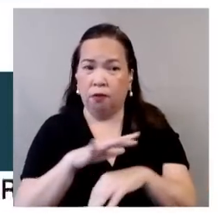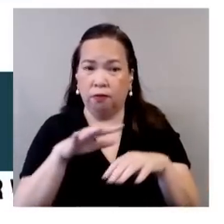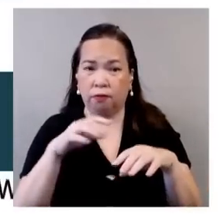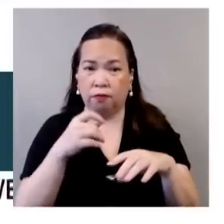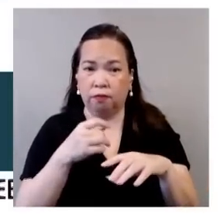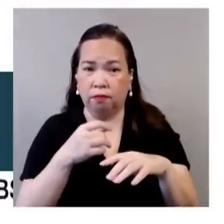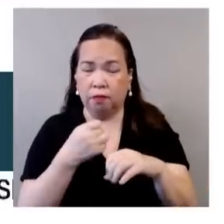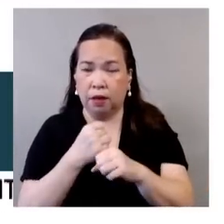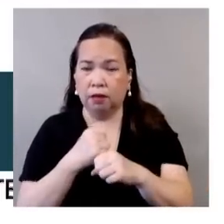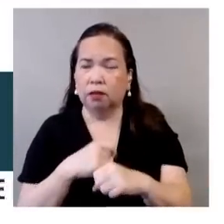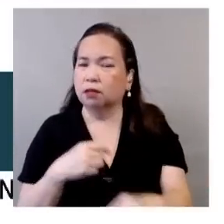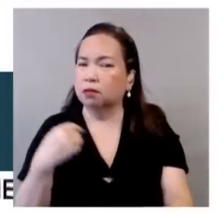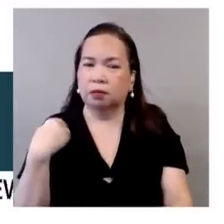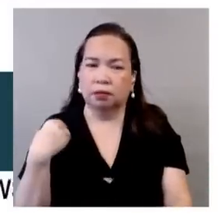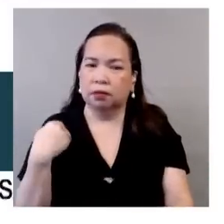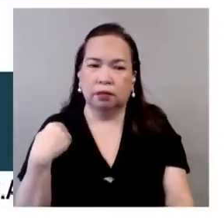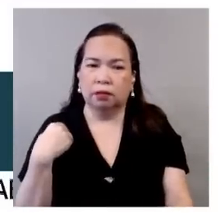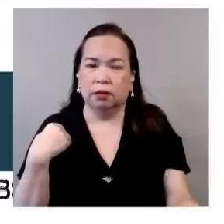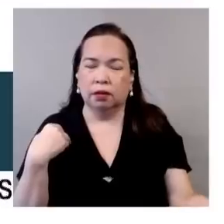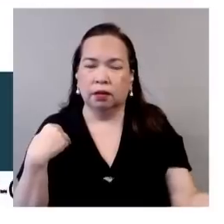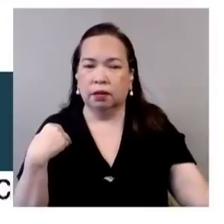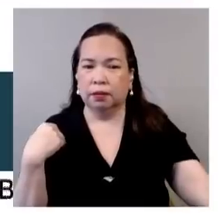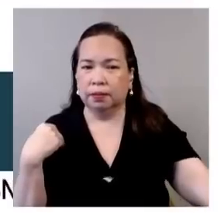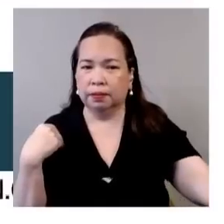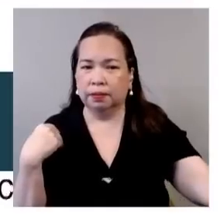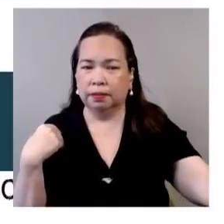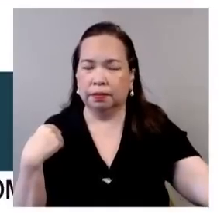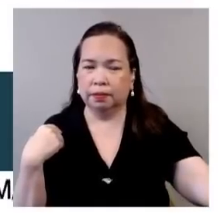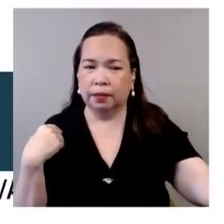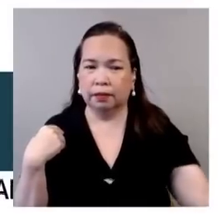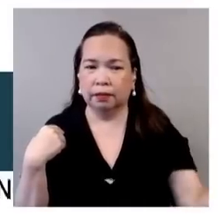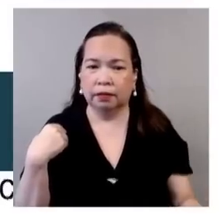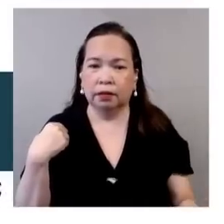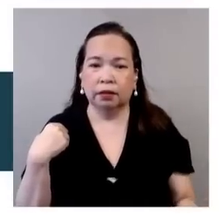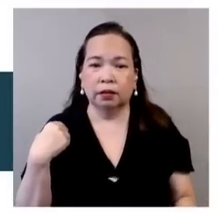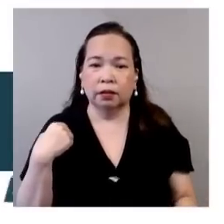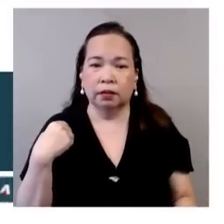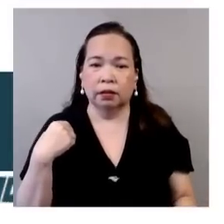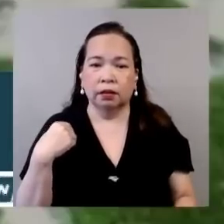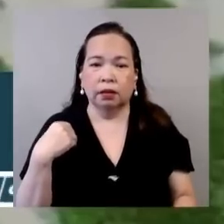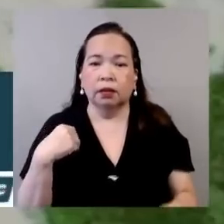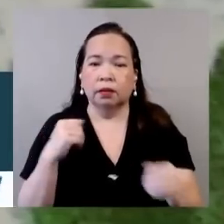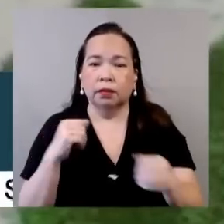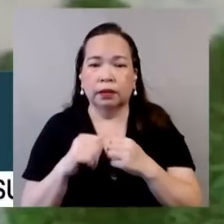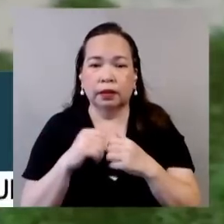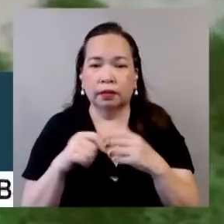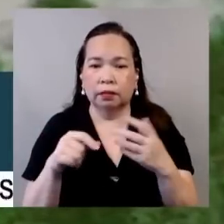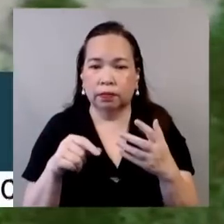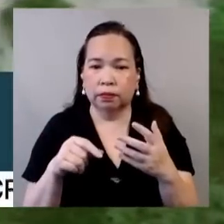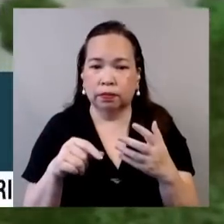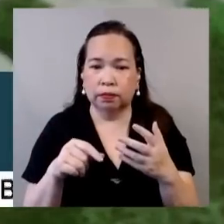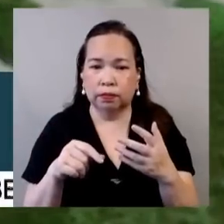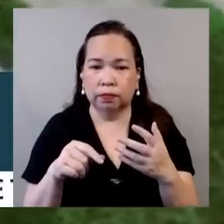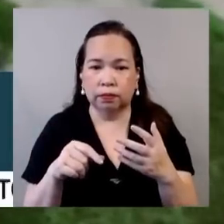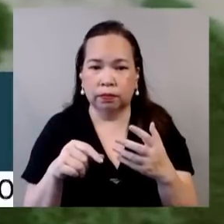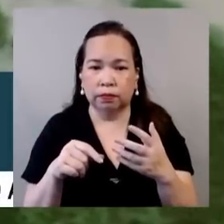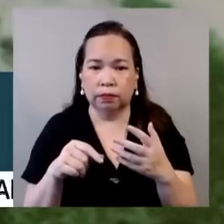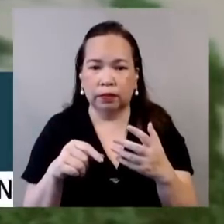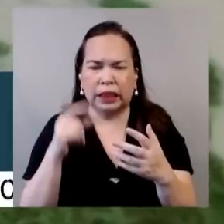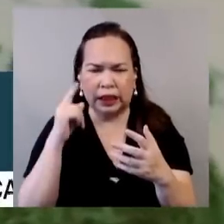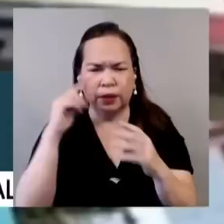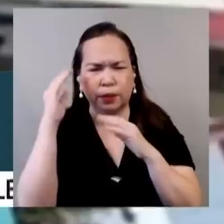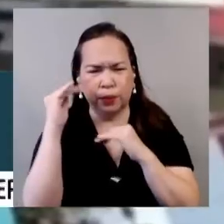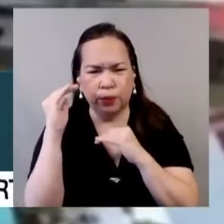Ako po hindi ko pa po talaga siya personal na nakikita na yung buong yung airport po. Pero hopefully naman at